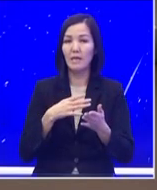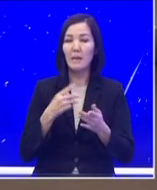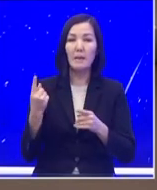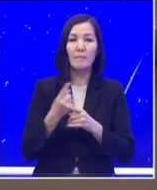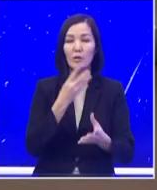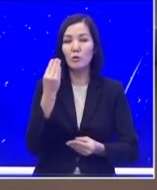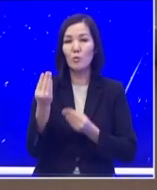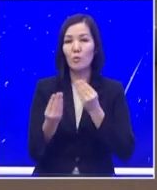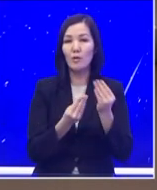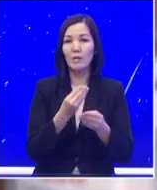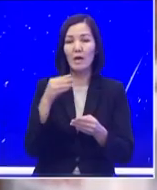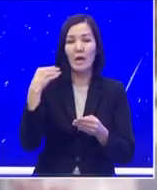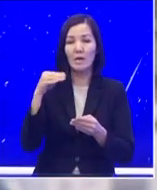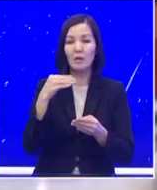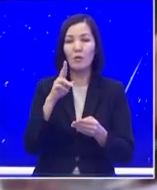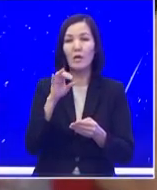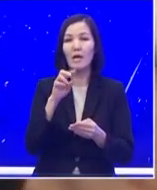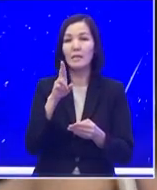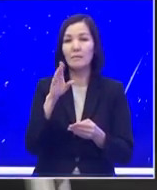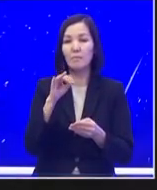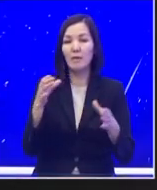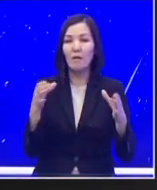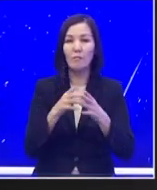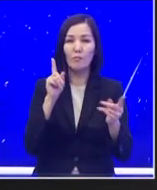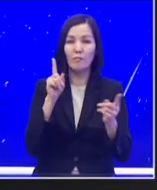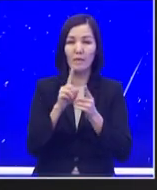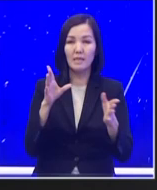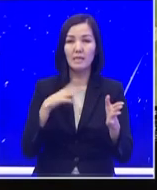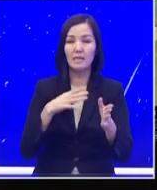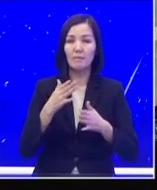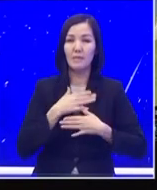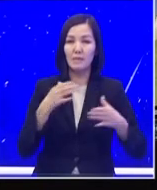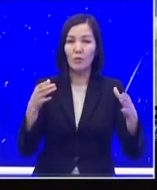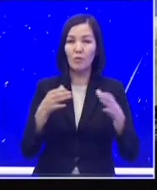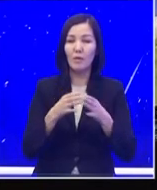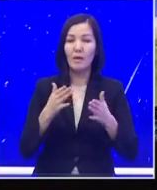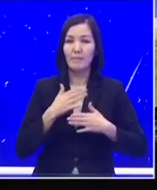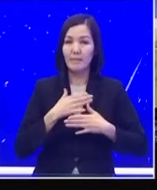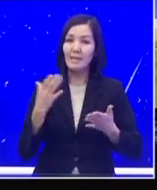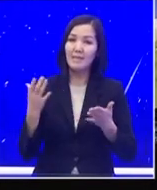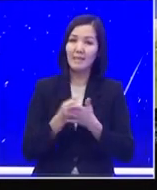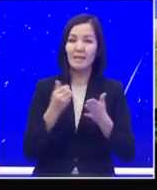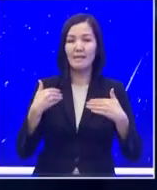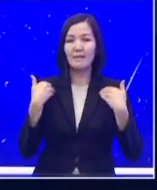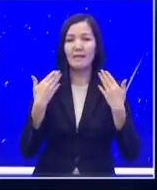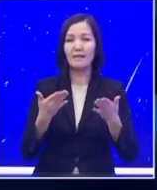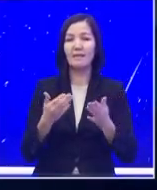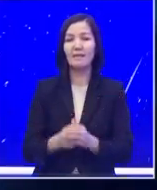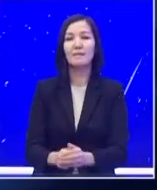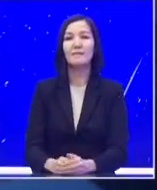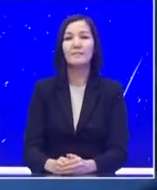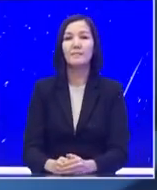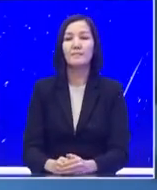турында жетісулықтар ақтаулық Каспий футбол командасымен сынға түседі. Жерлестерімізге біз де сәттілік тіледік. Камшат